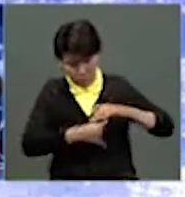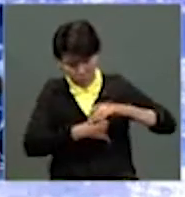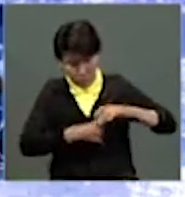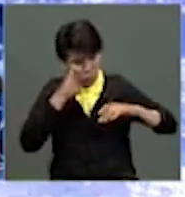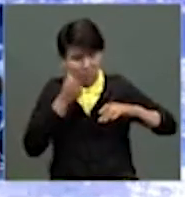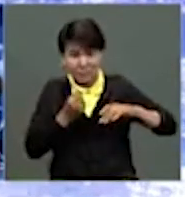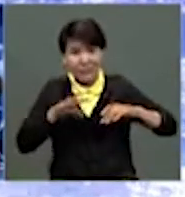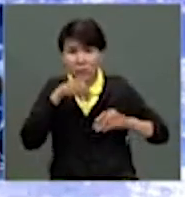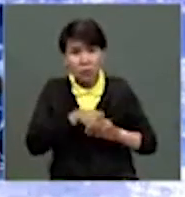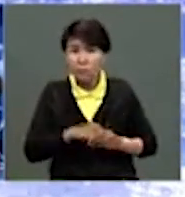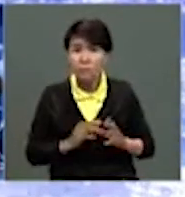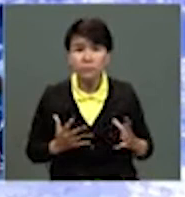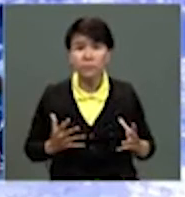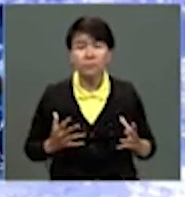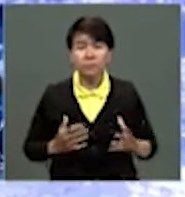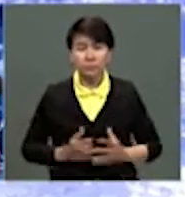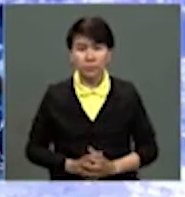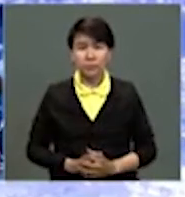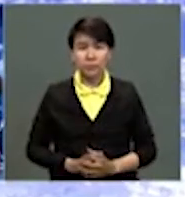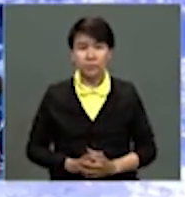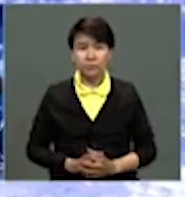ทันทีแล้วต้องมีเจ้าหน้าที่ทั้งสาสุขเข้าไปประกบไปคอยดูแลเขากลุ่มคนกลุ่มเหล่านี้ก็ไม่จำเป็นที่จะต้องถูกกักตัว14วันแต่ในระหว่างนั้นก็จะต้องมีทักษะในการที่จะดูแลนะครับตัวเองให้ได้อย่างนี้เพราะฉะนั้นต่อคำถามได้นะครับว่า